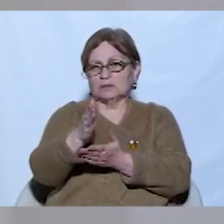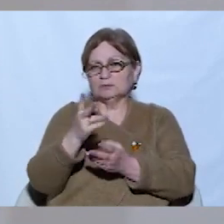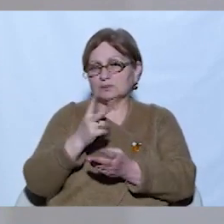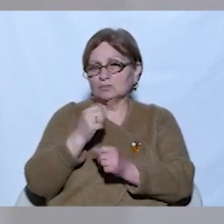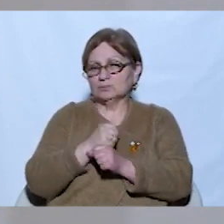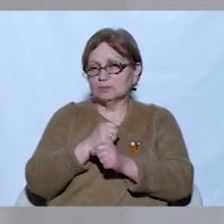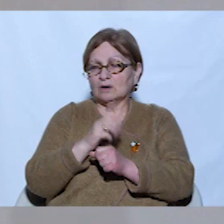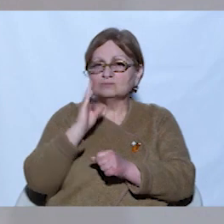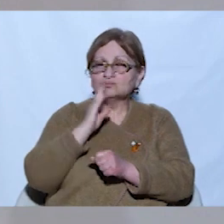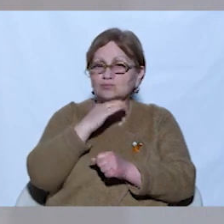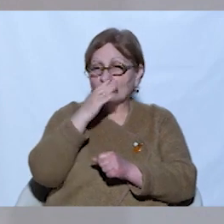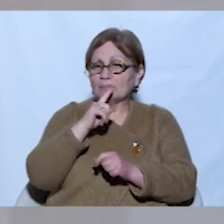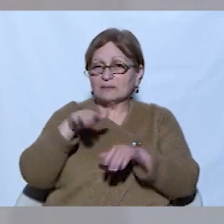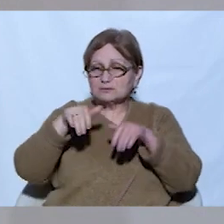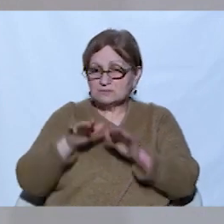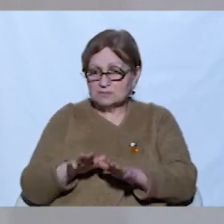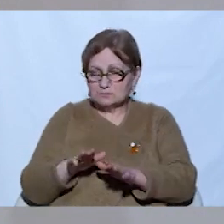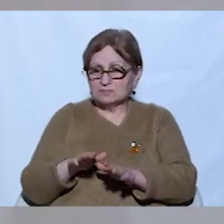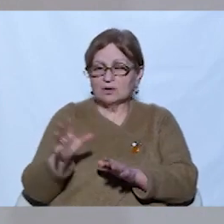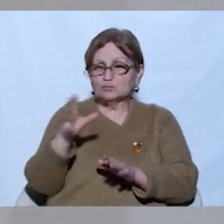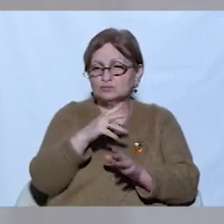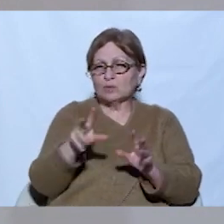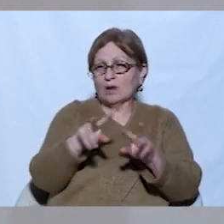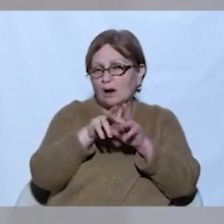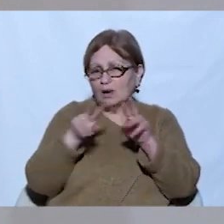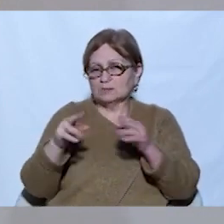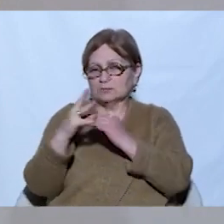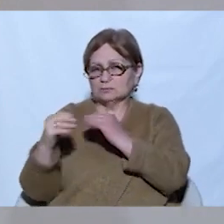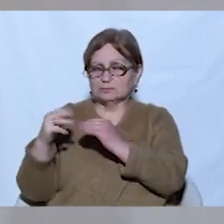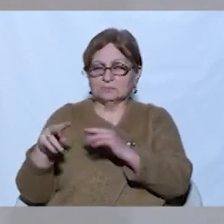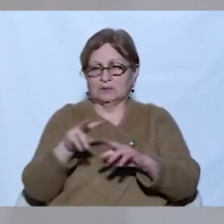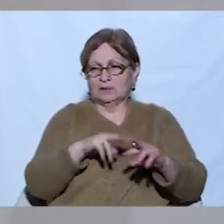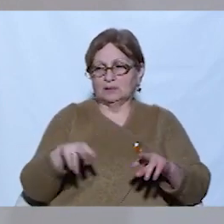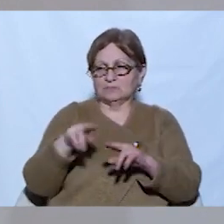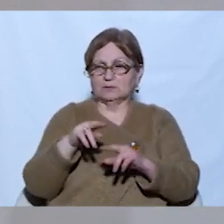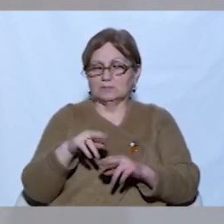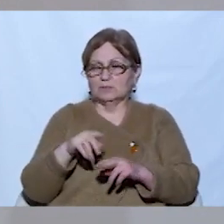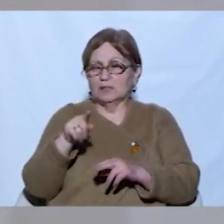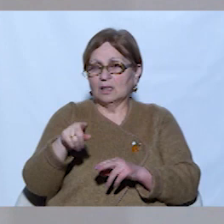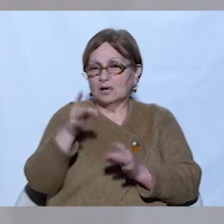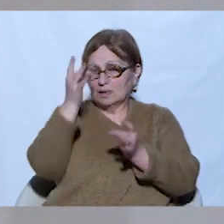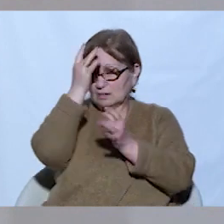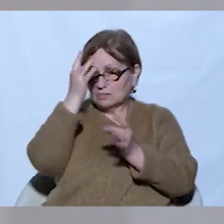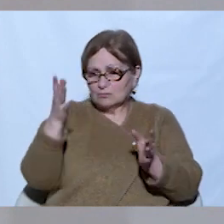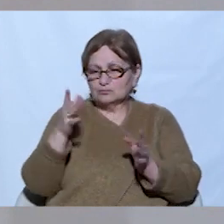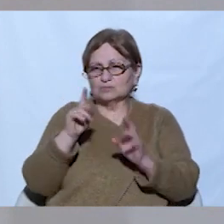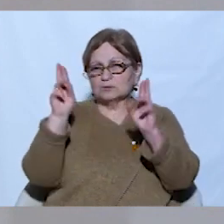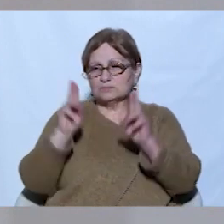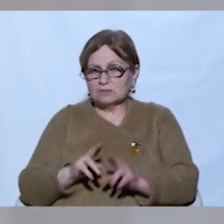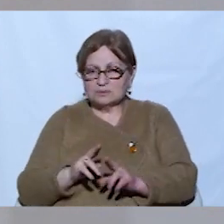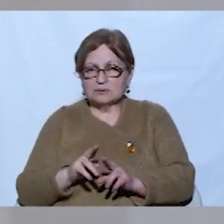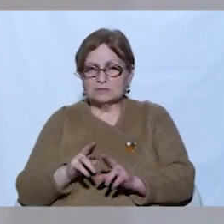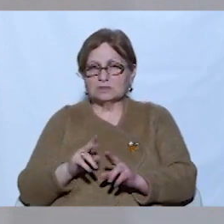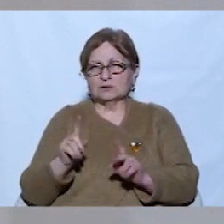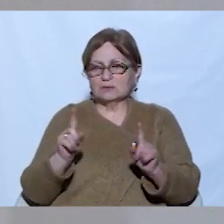ერთიანი სტრატეგია, რომელიც იქნება შემუშავებული მშობლების მხრიდან, იყოს თანმიმდევრულად შესრულებული. ეს პრობლემა,